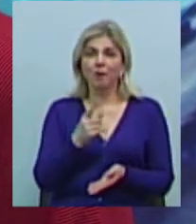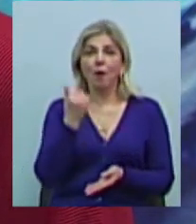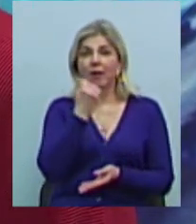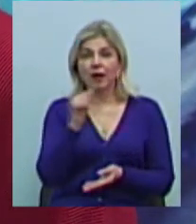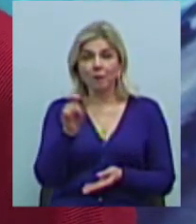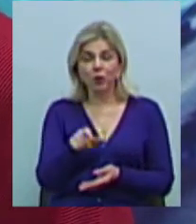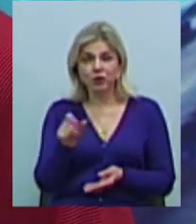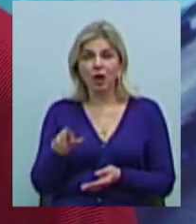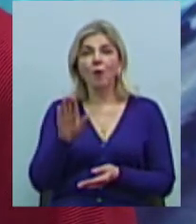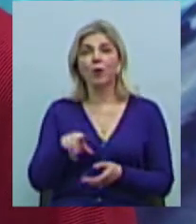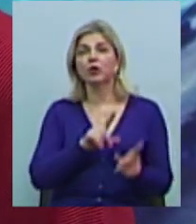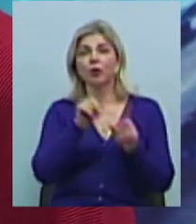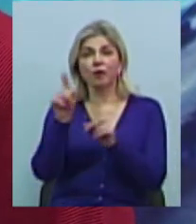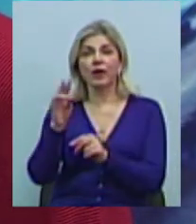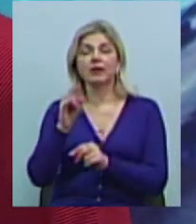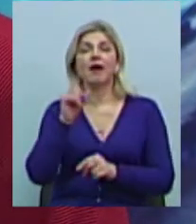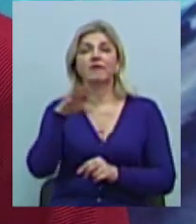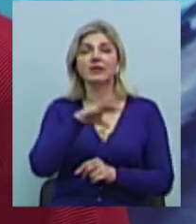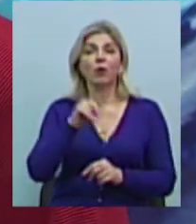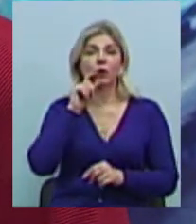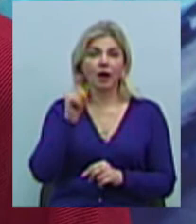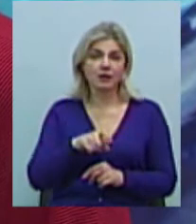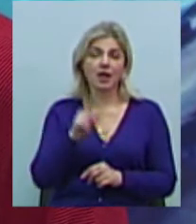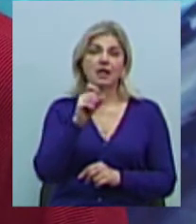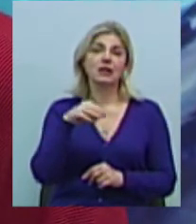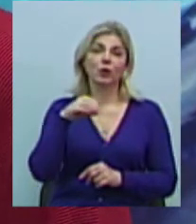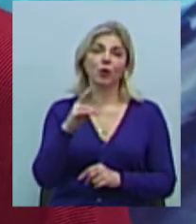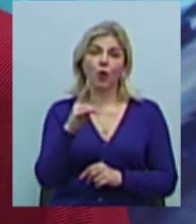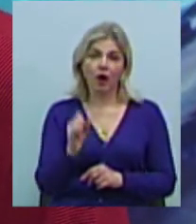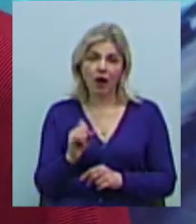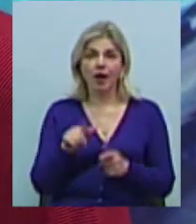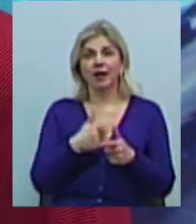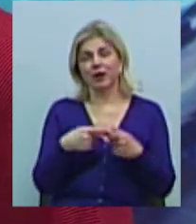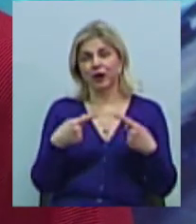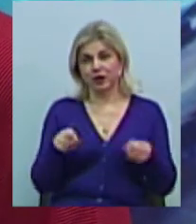переможці потім їдуть на всеукраїнські змагання в Затоку чи в інше місце, ну,